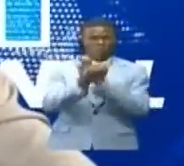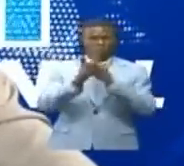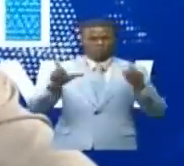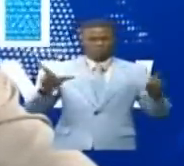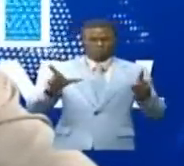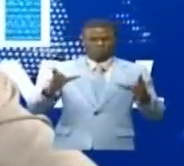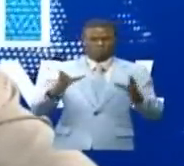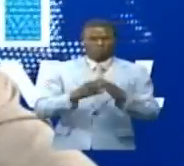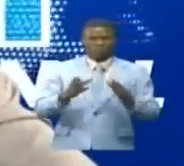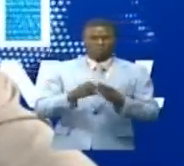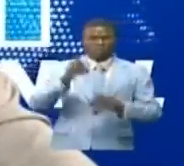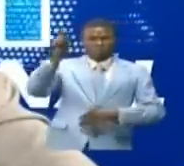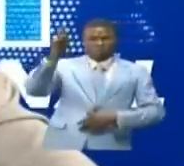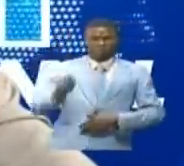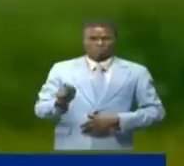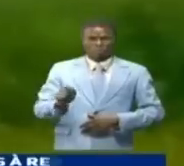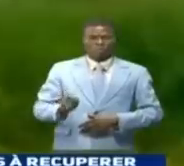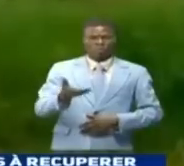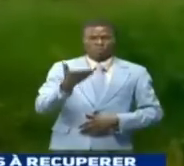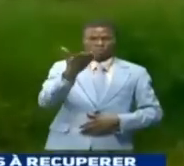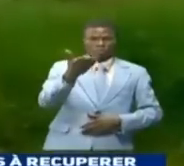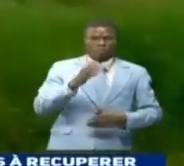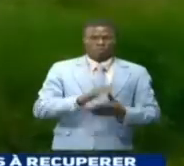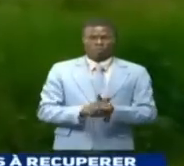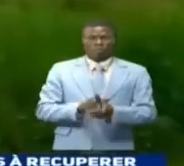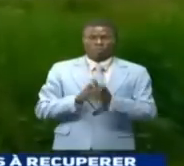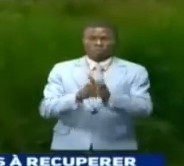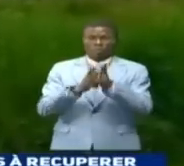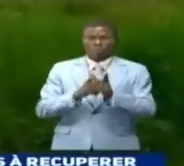l'armée loyaliste. Regardez.